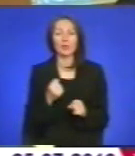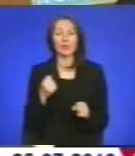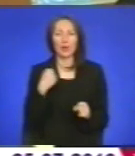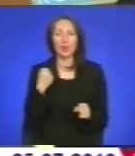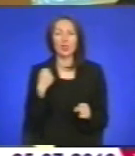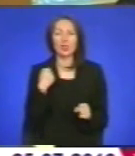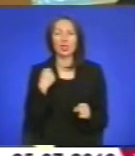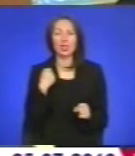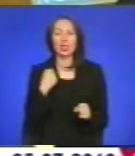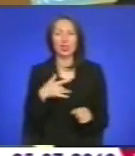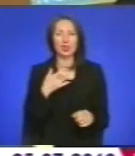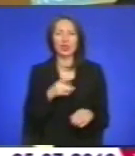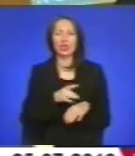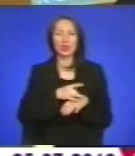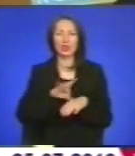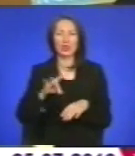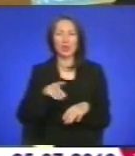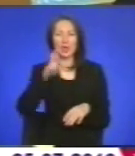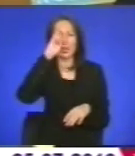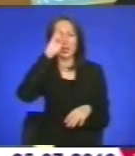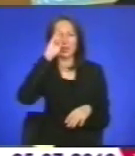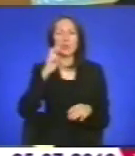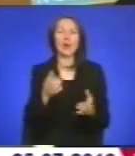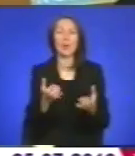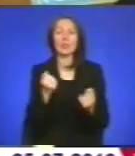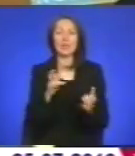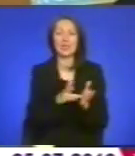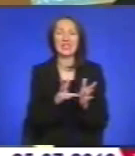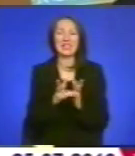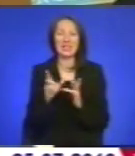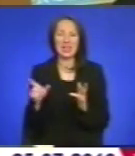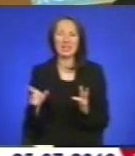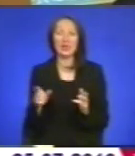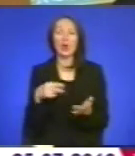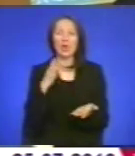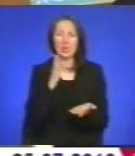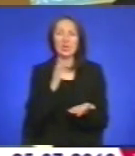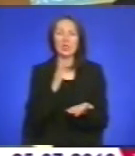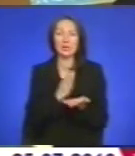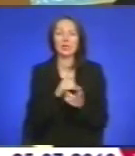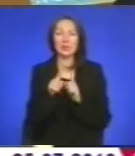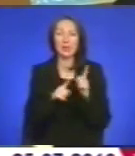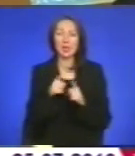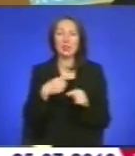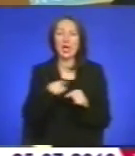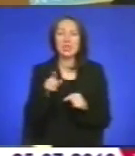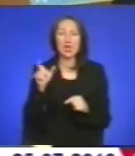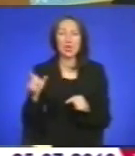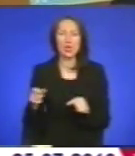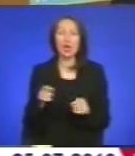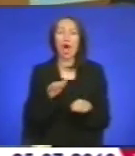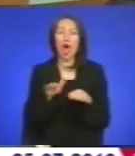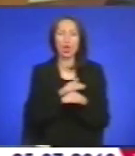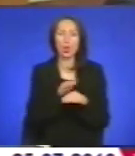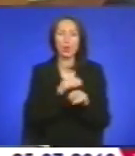жорстокий князь, прийнявши християнство, стає зовсім другою людиною. Доброю,